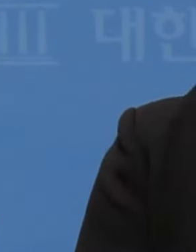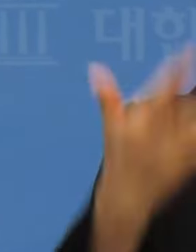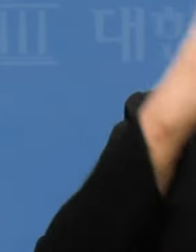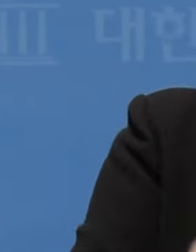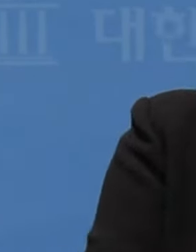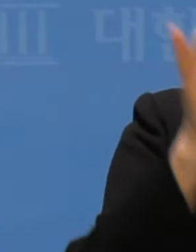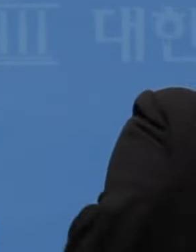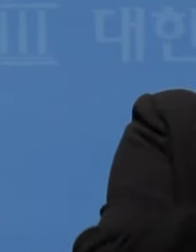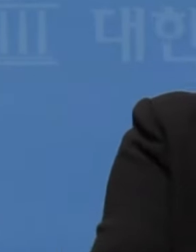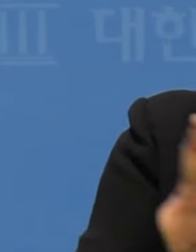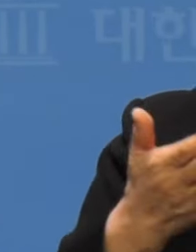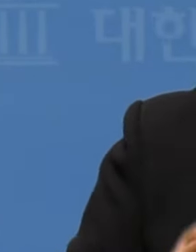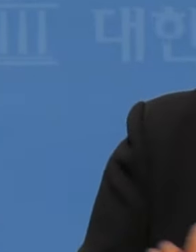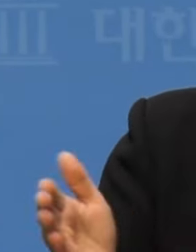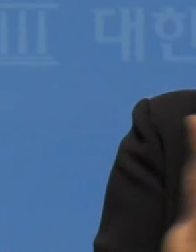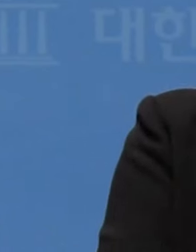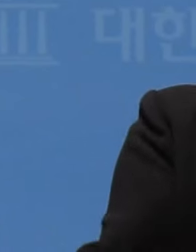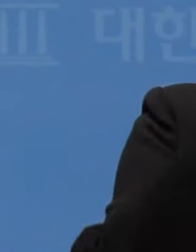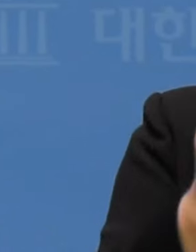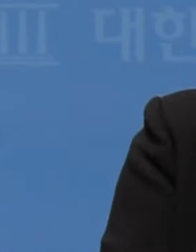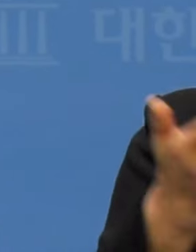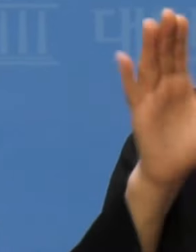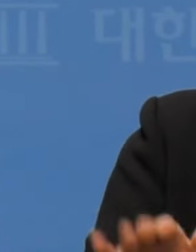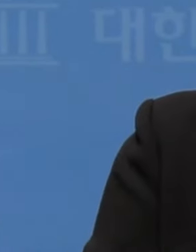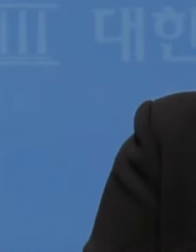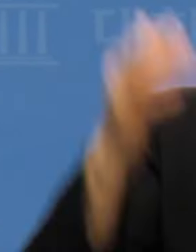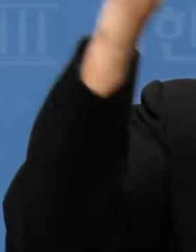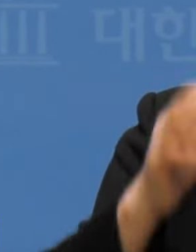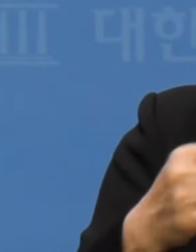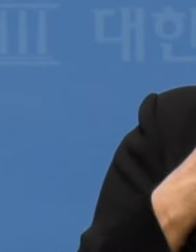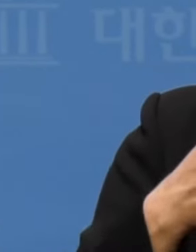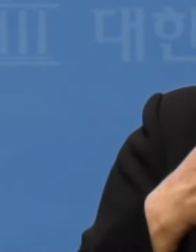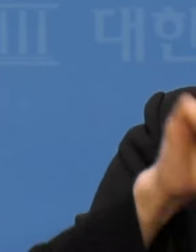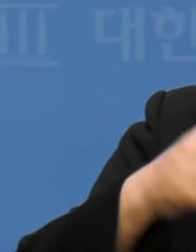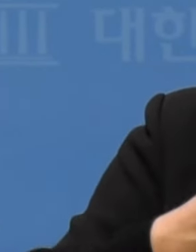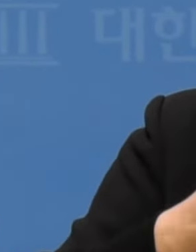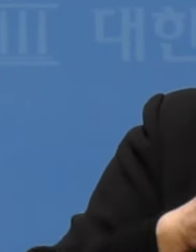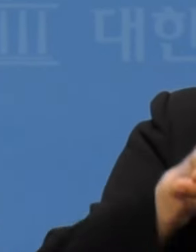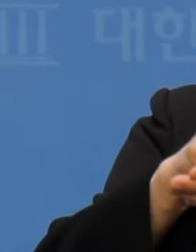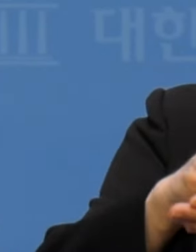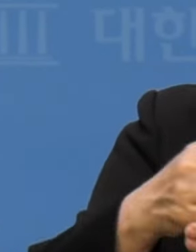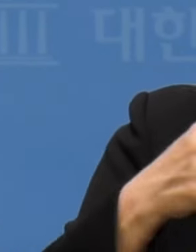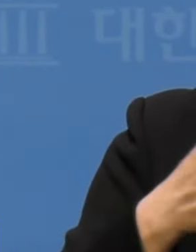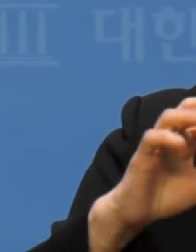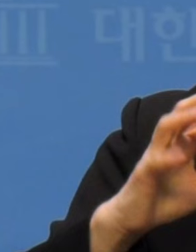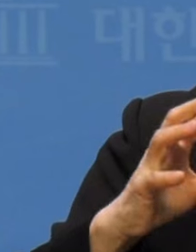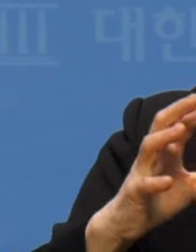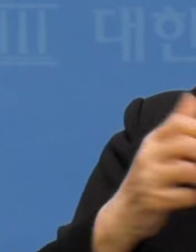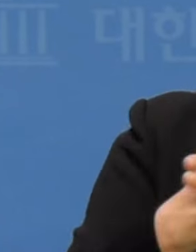미국 시민권을 태생적으로 갖고 있었지만 한국 군대에 자진입대해서